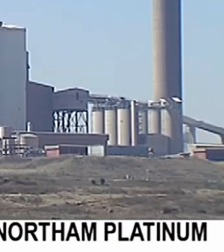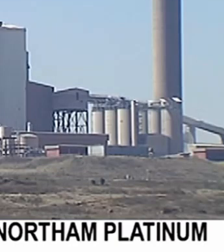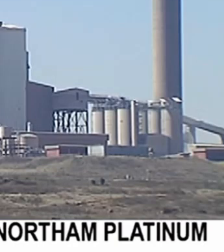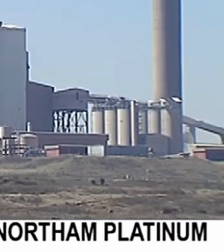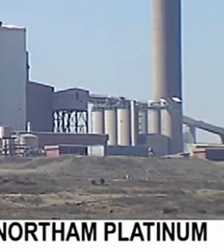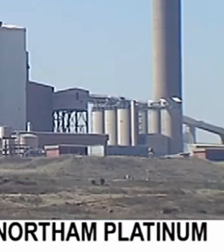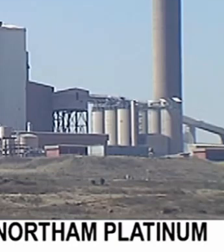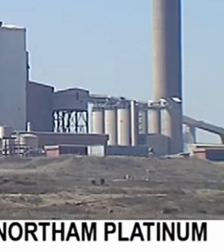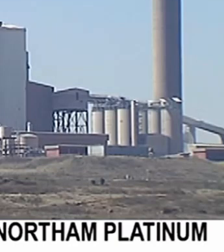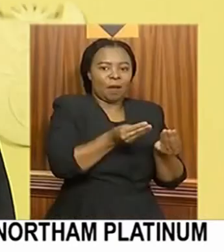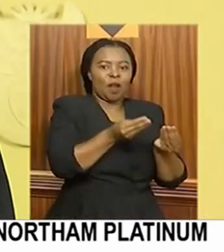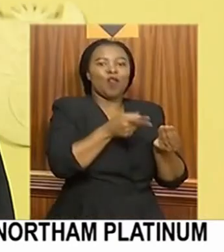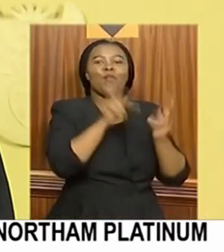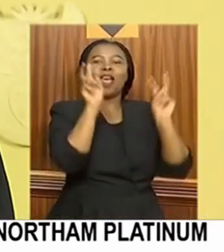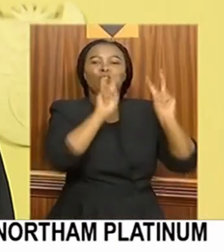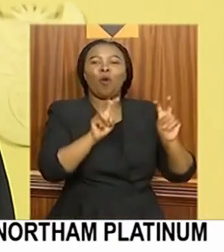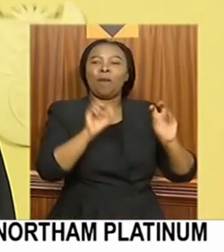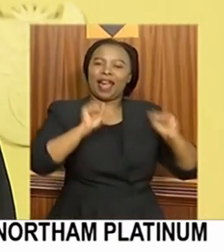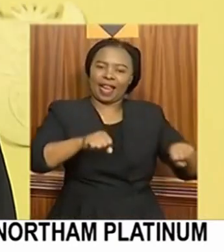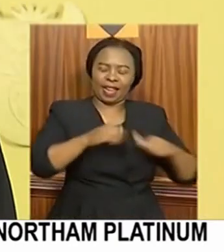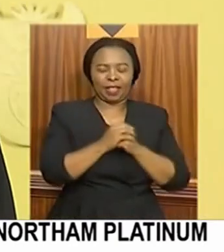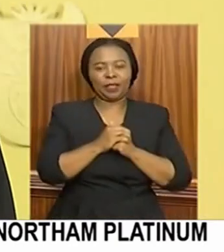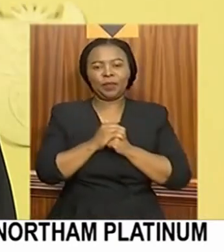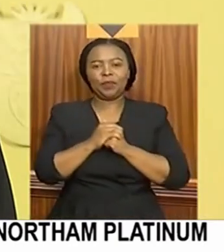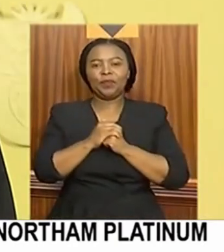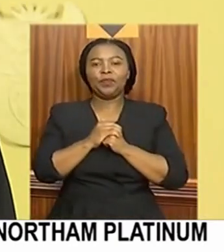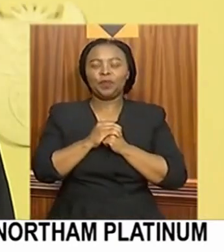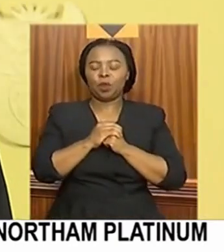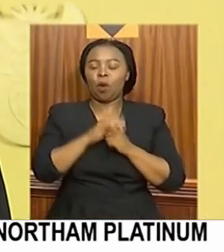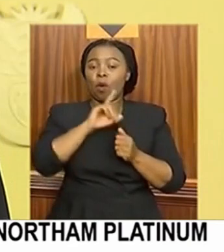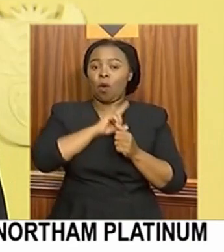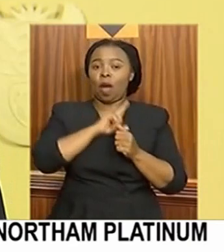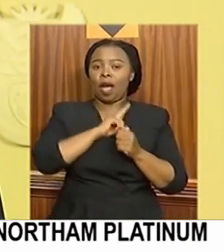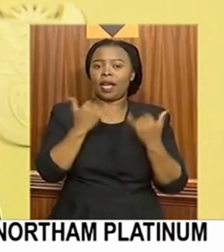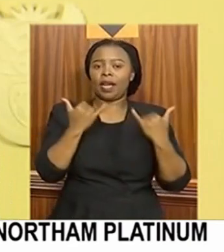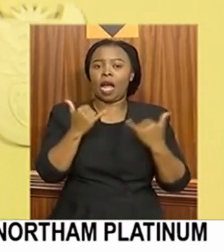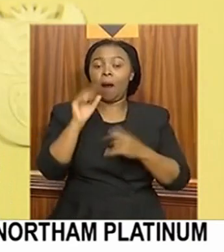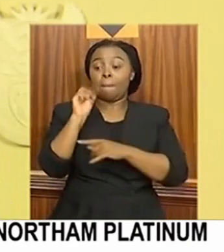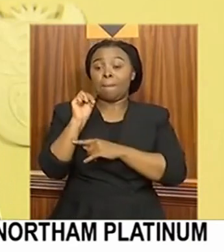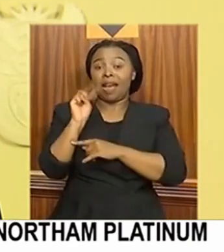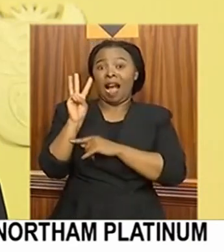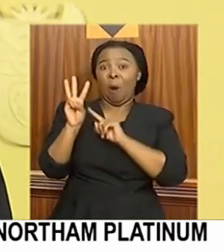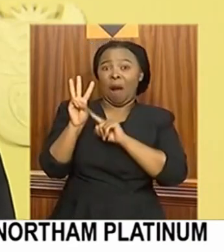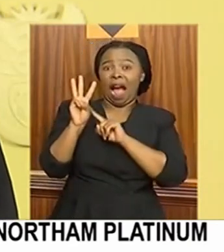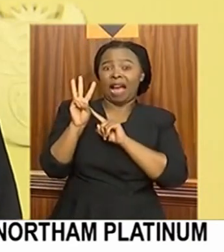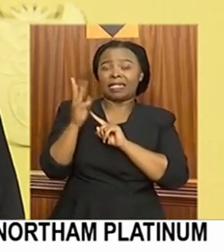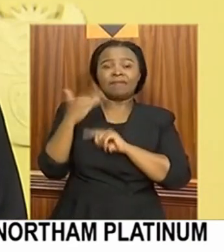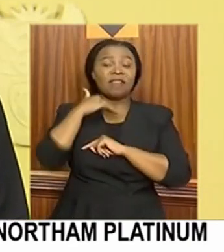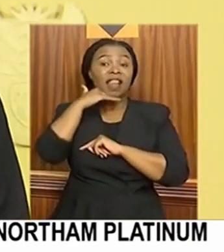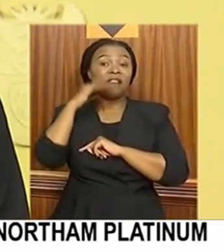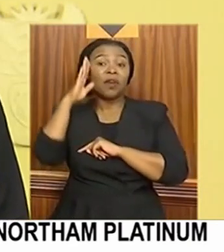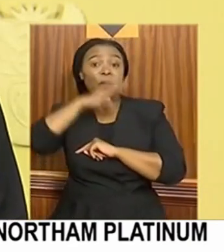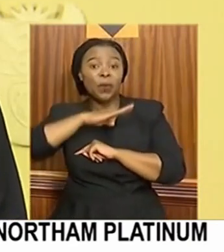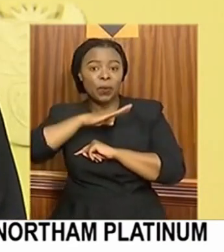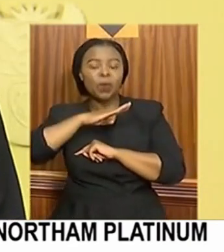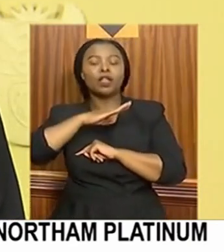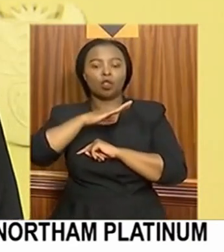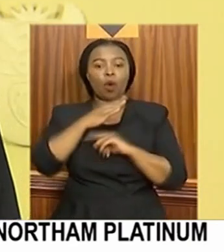ayo okuphehla ugesi. As part of addressing the shortage of megawatts, Eskom will now